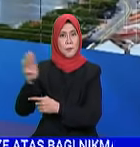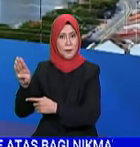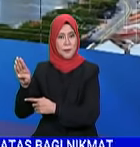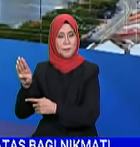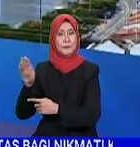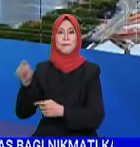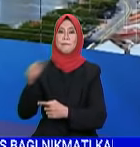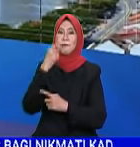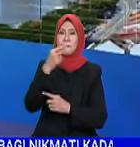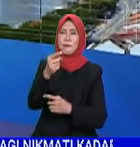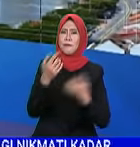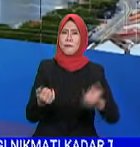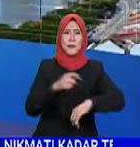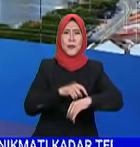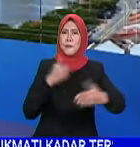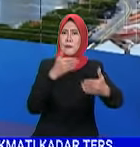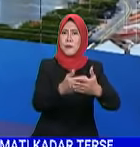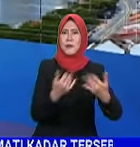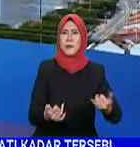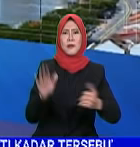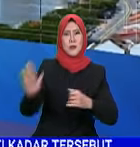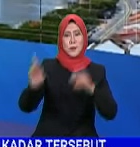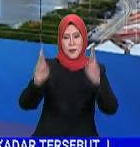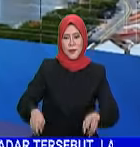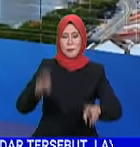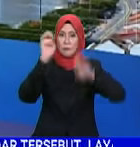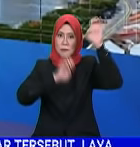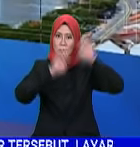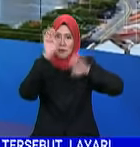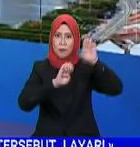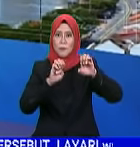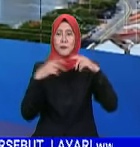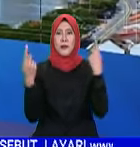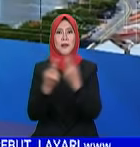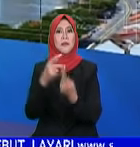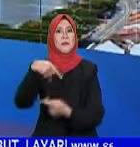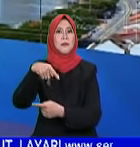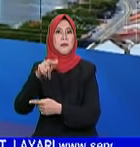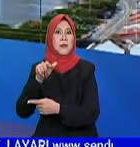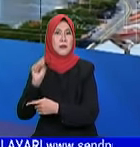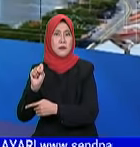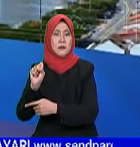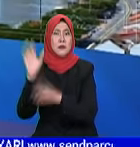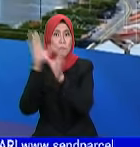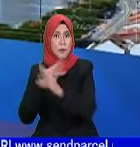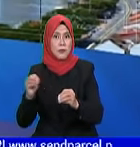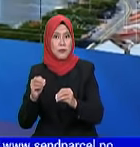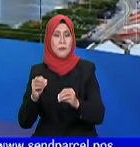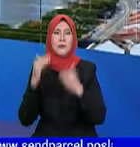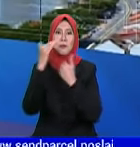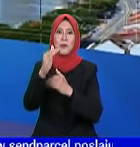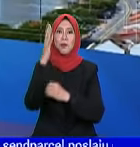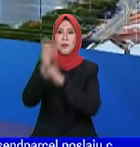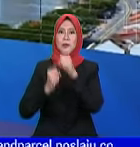Saleh berkata, kini tiba masanya rakyat menilai sendiri pencapaian gabungan Parti Sarawak, GPS, selama tempoh